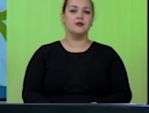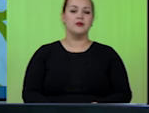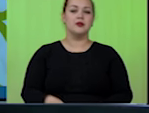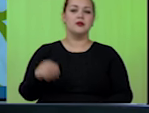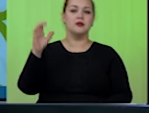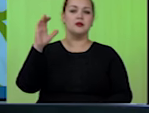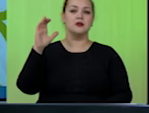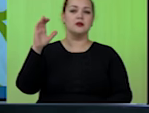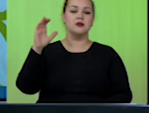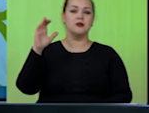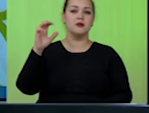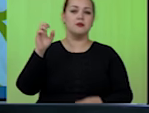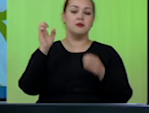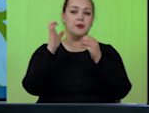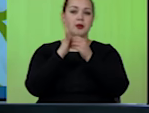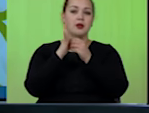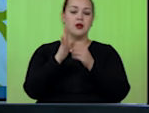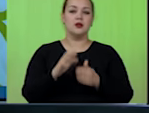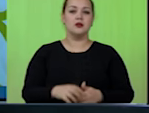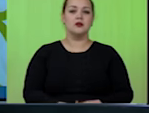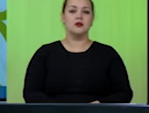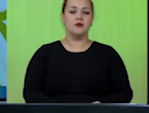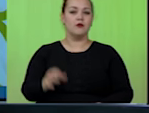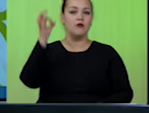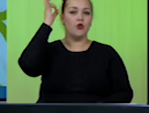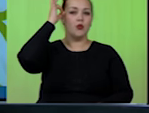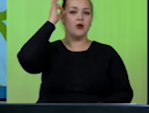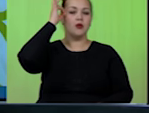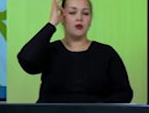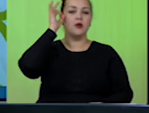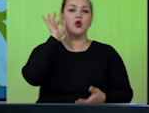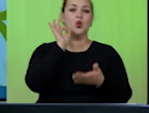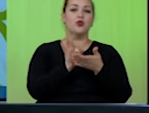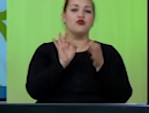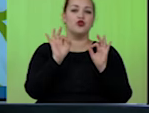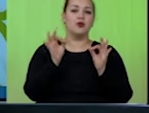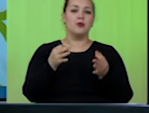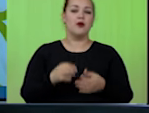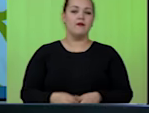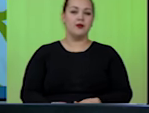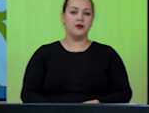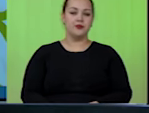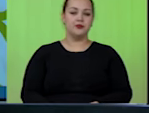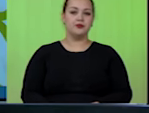30. С. 15. Вспоминаем и отвечаем правильно.